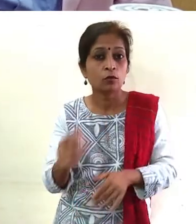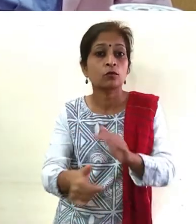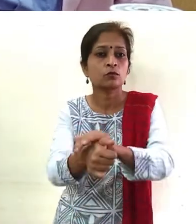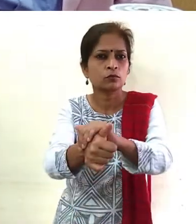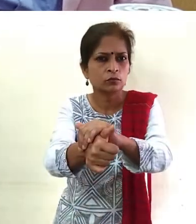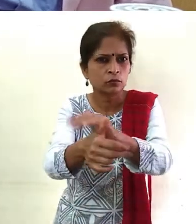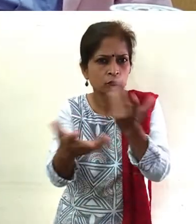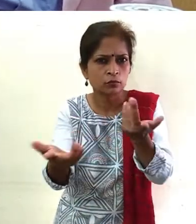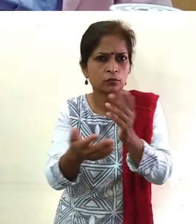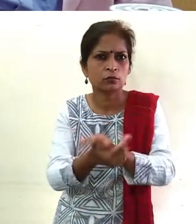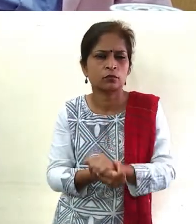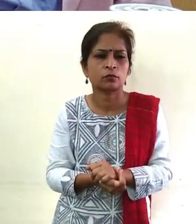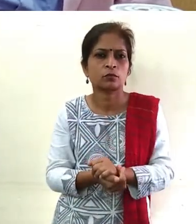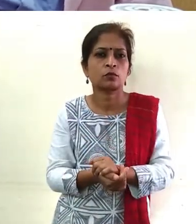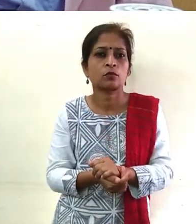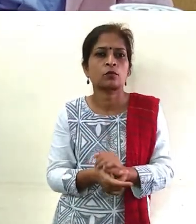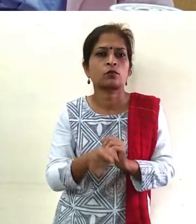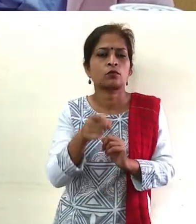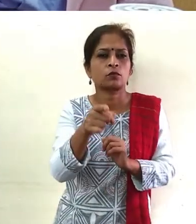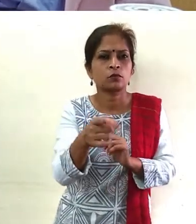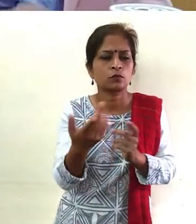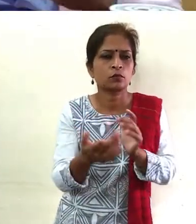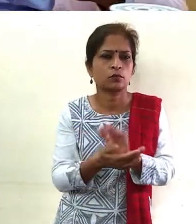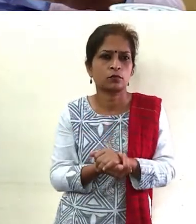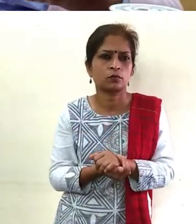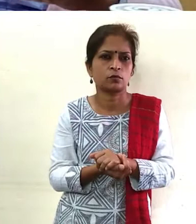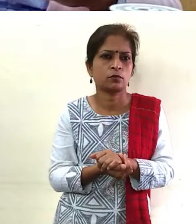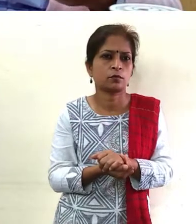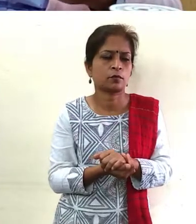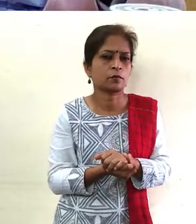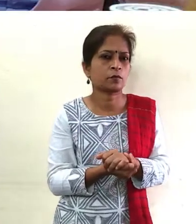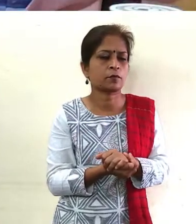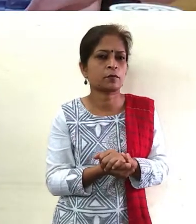कछुआ एक उदाहरण है बहुत बढ़िया, जिसमें कि